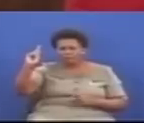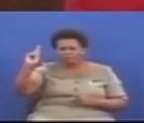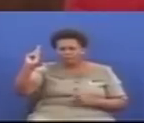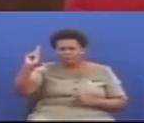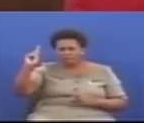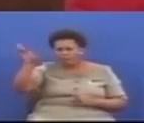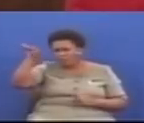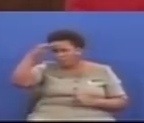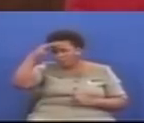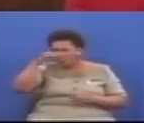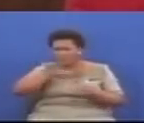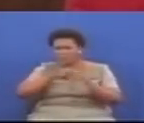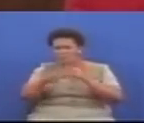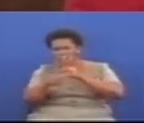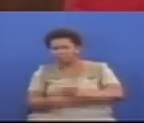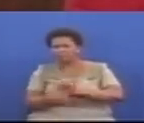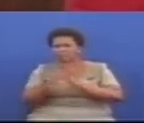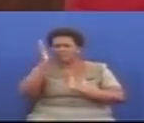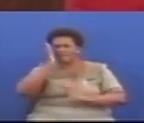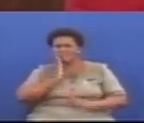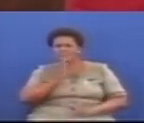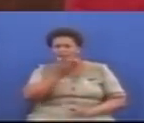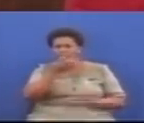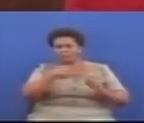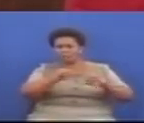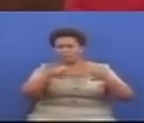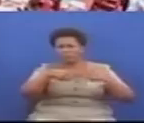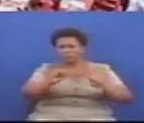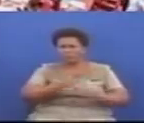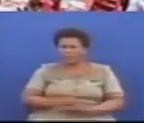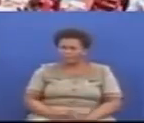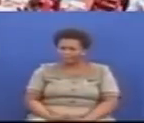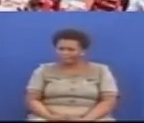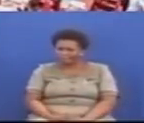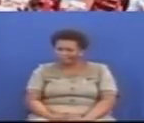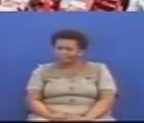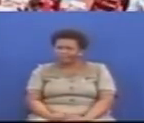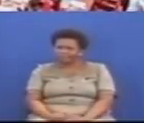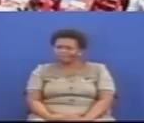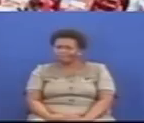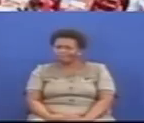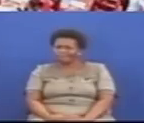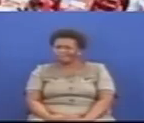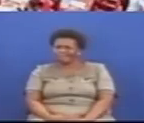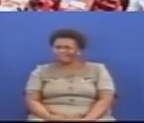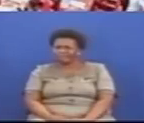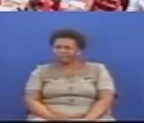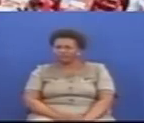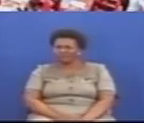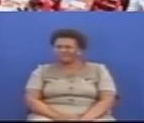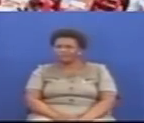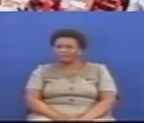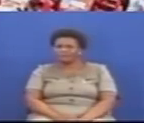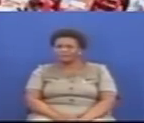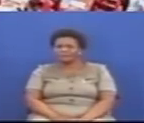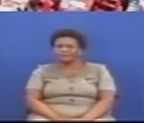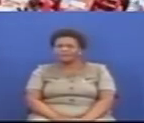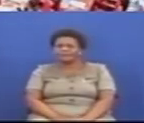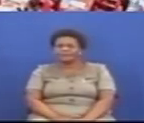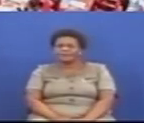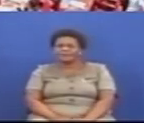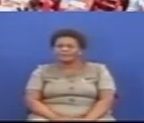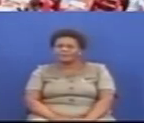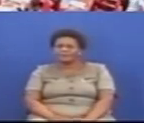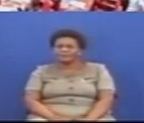Mbozi? Asante sana. Majibu ya swali hilo mheshimiwa naibu waziri mambo ya ndani ya nchi, mheshimiwa engineer